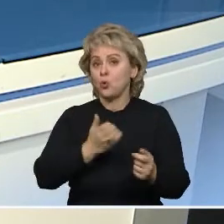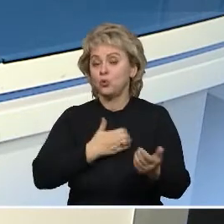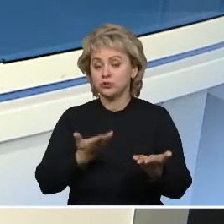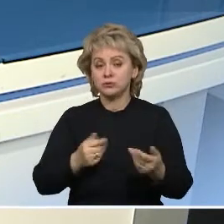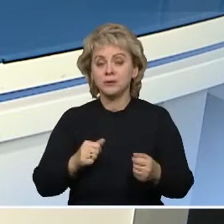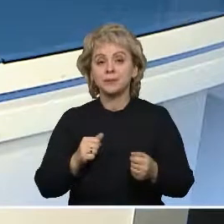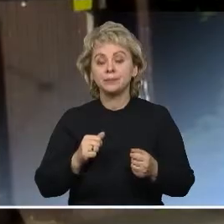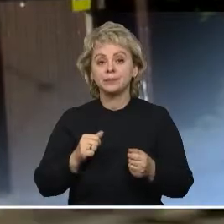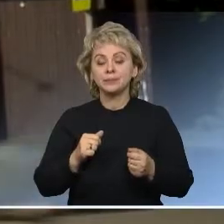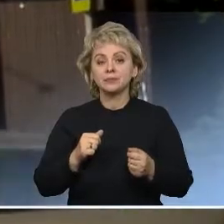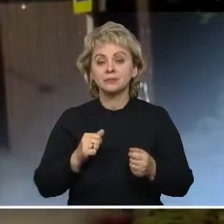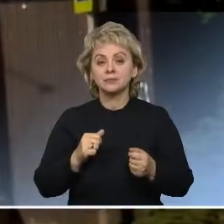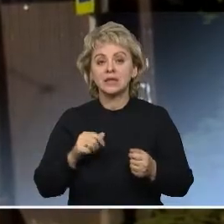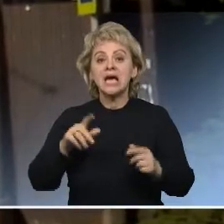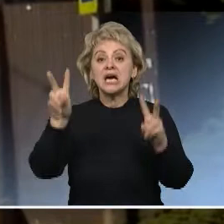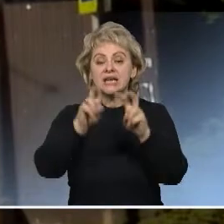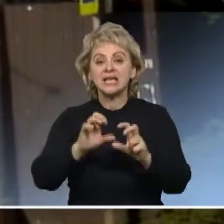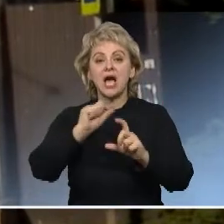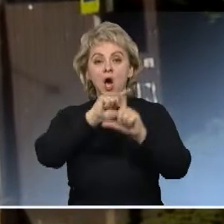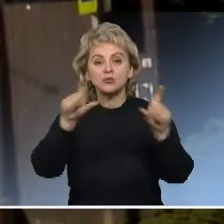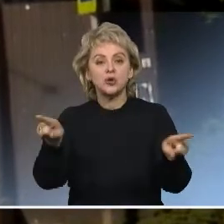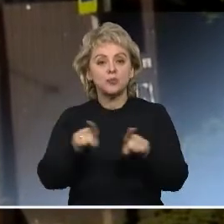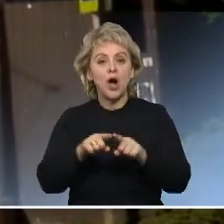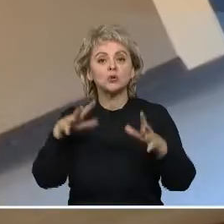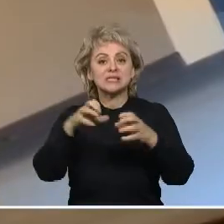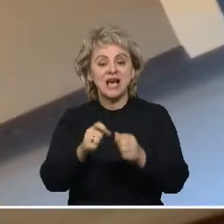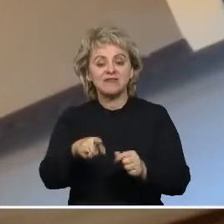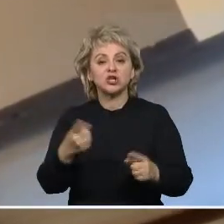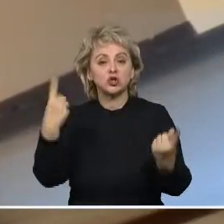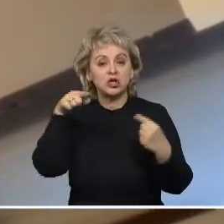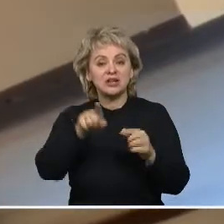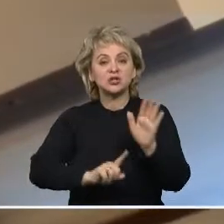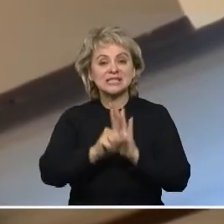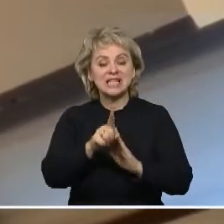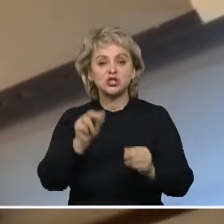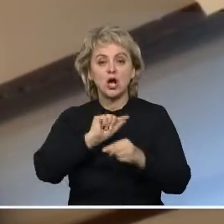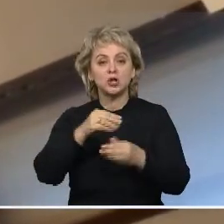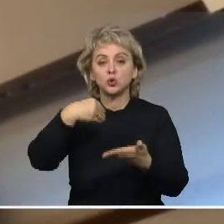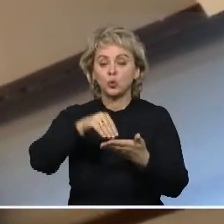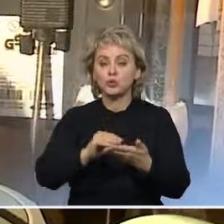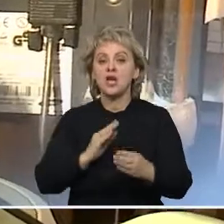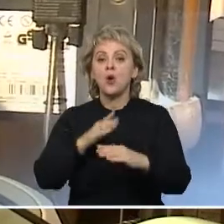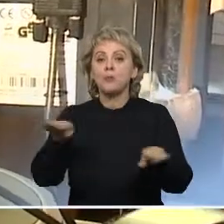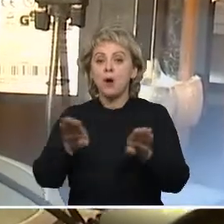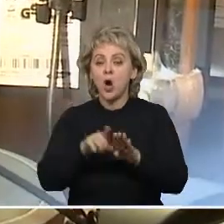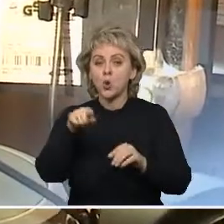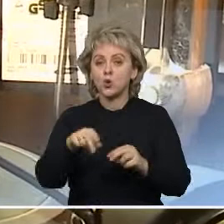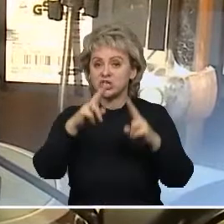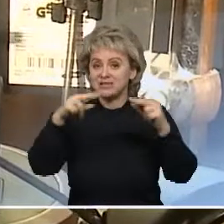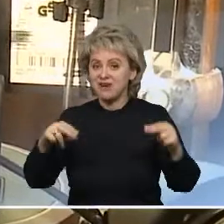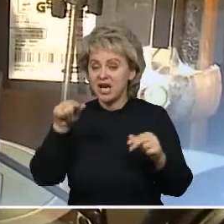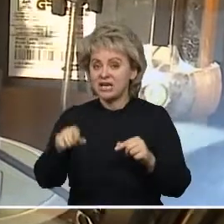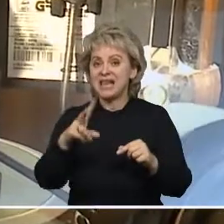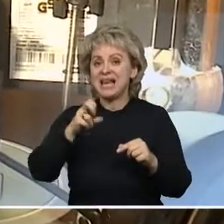желающим. Рейд по аптекам похож на захватывающий детектив. Сначала контрольная закупка в похожей на дворец